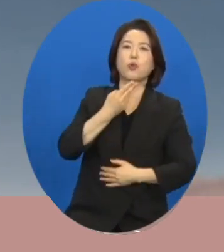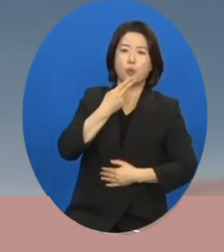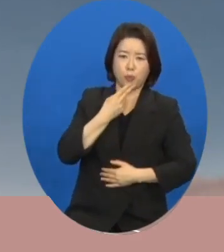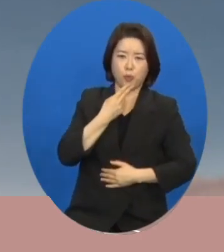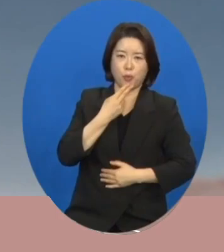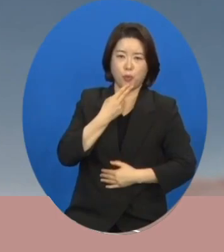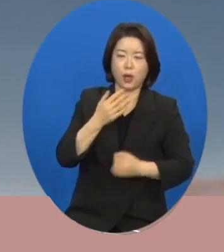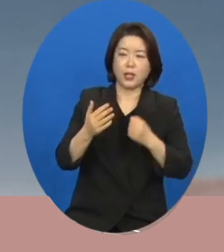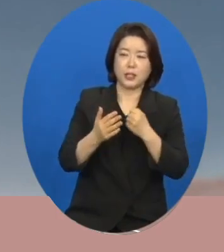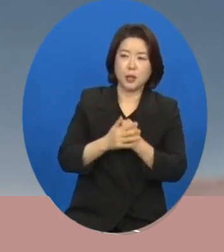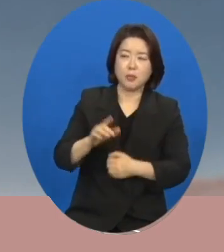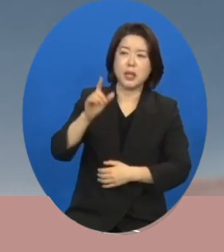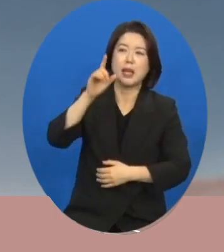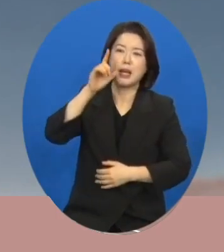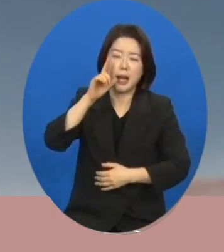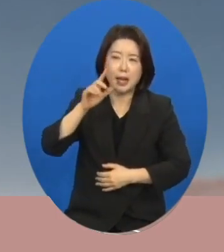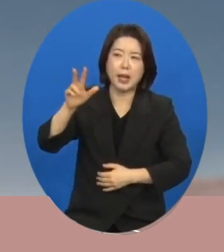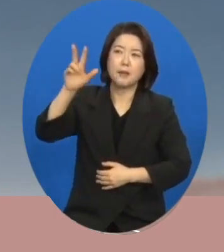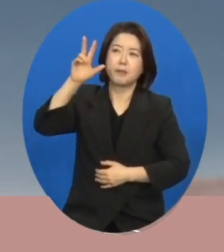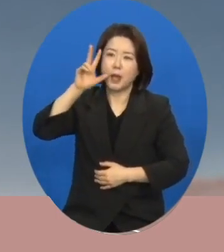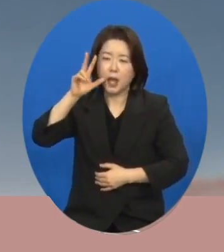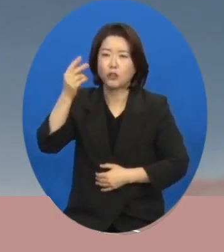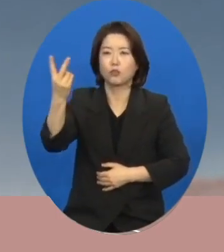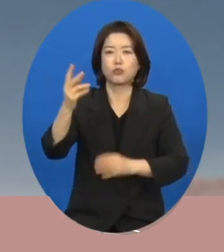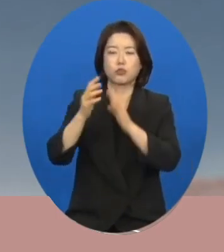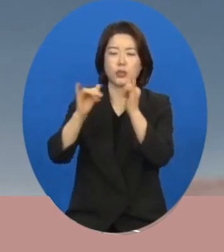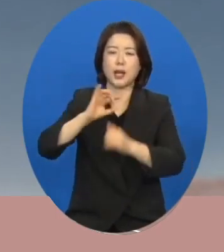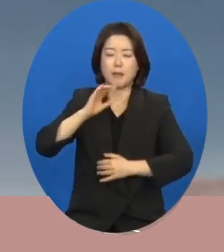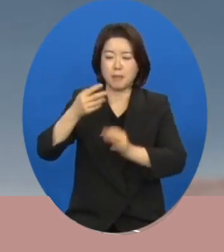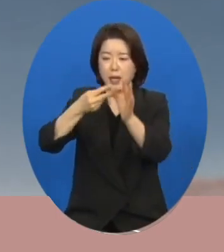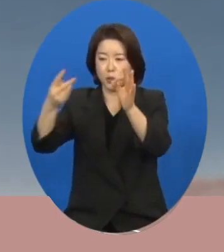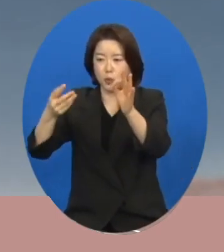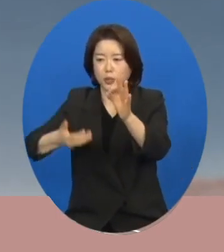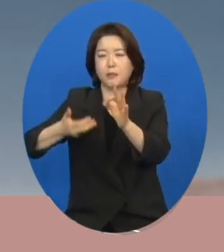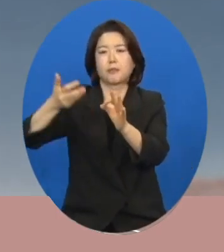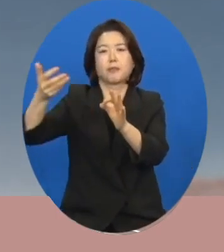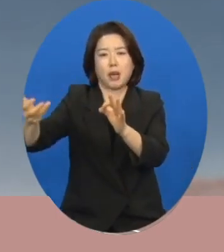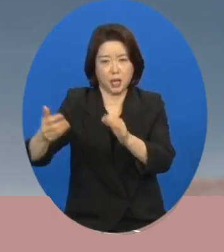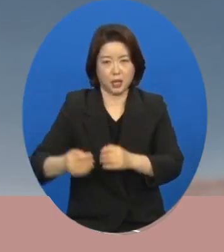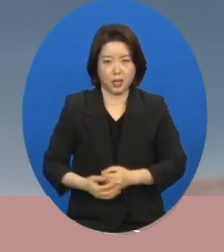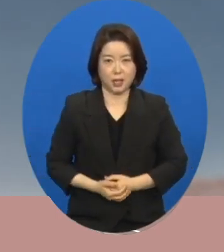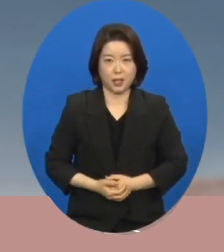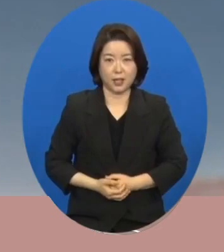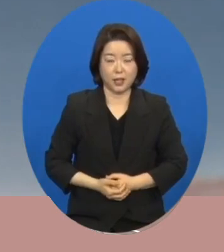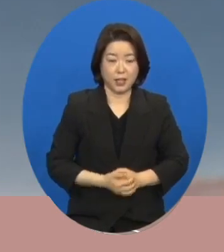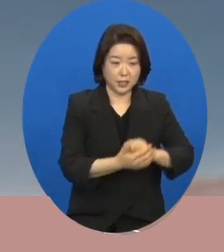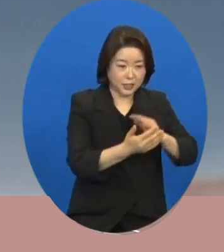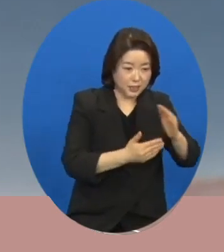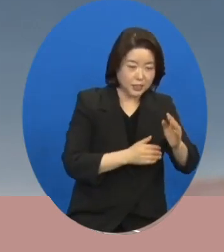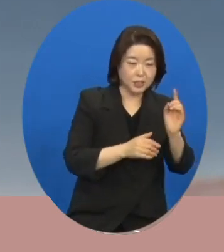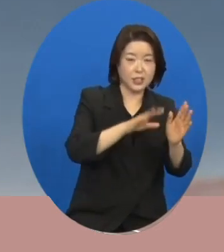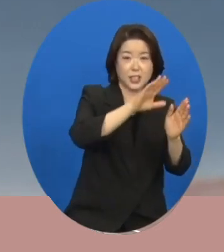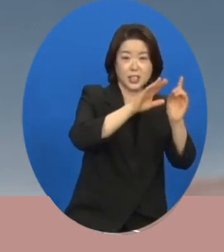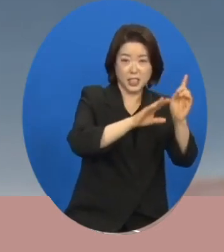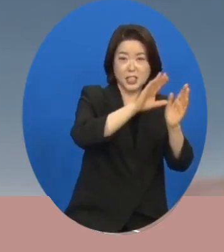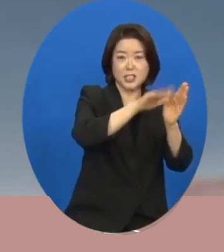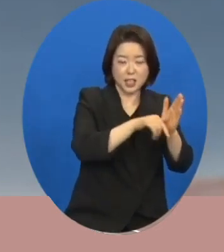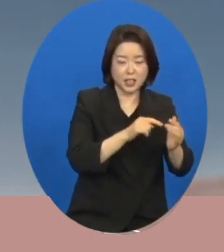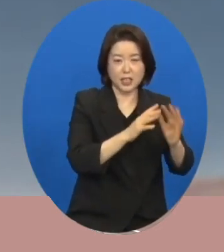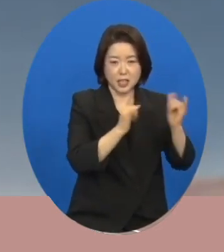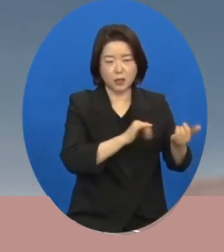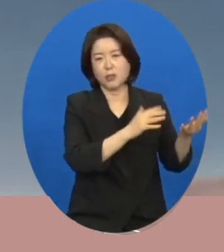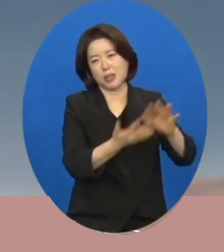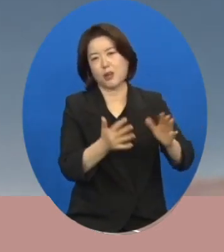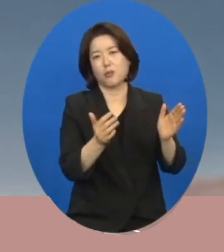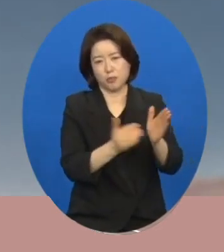여호수아만 요단강을 건너게 되죠 여러분 광야라는 것은 물론 하나님이 주신 어떤 고난의 광야 훈련의 광야가